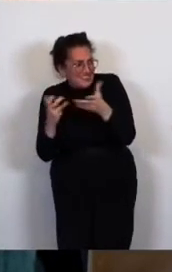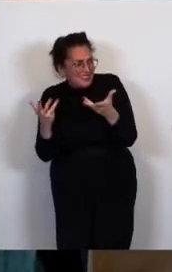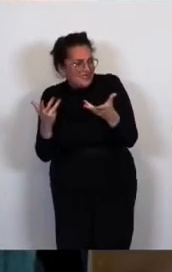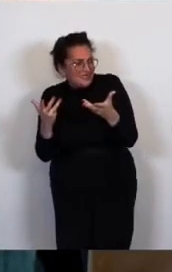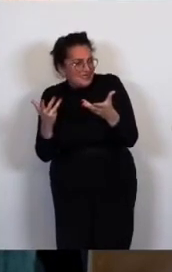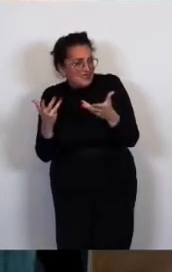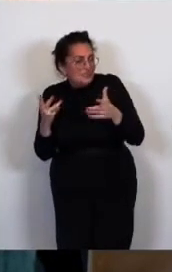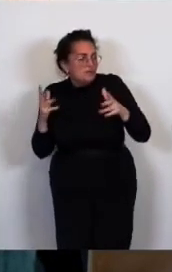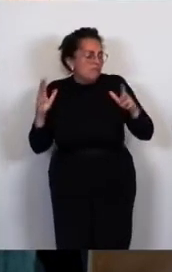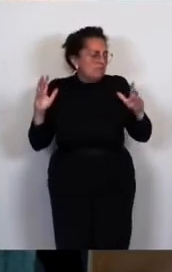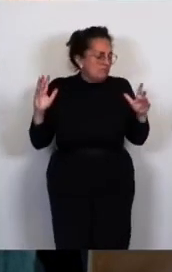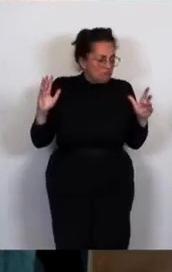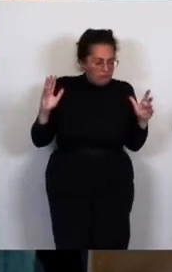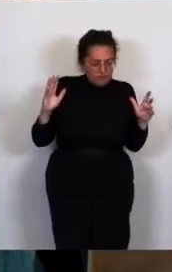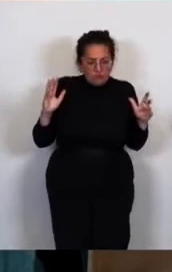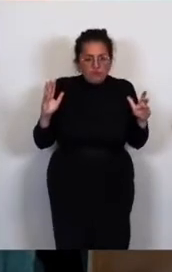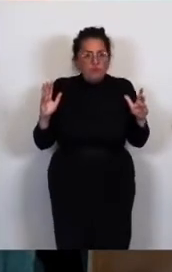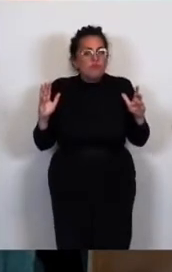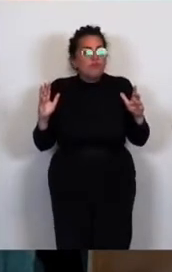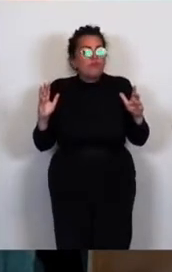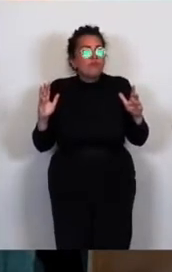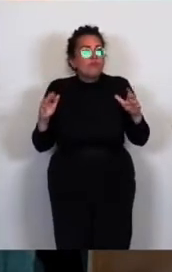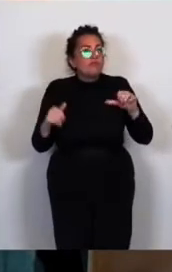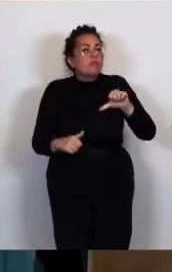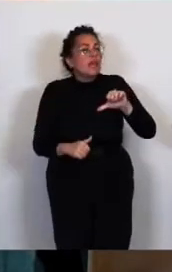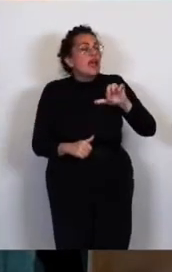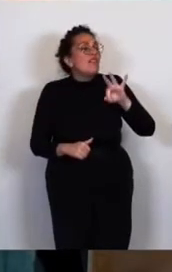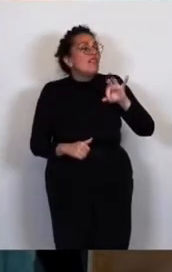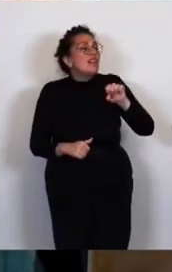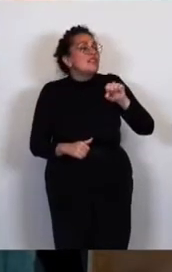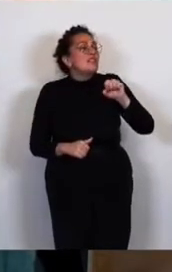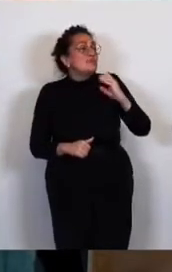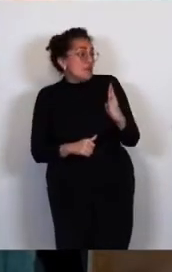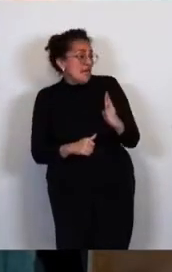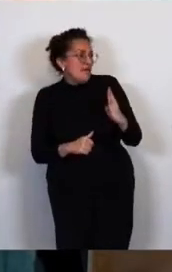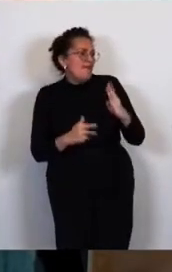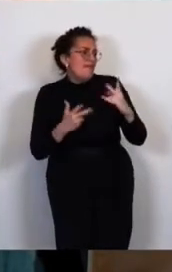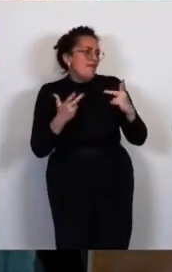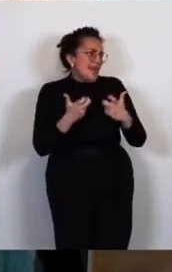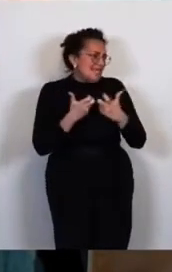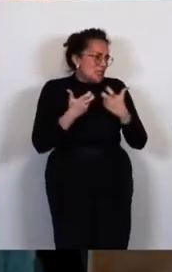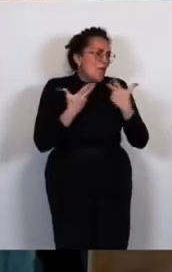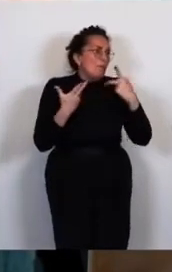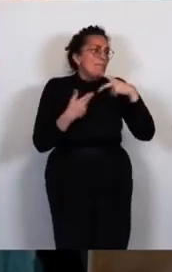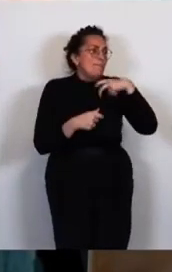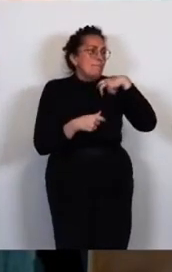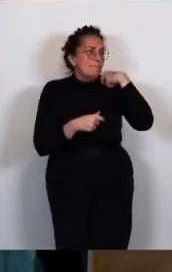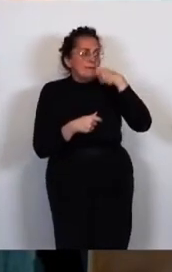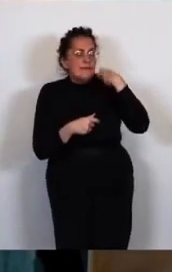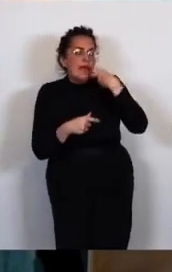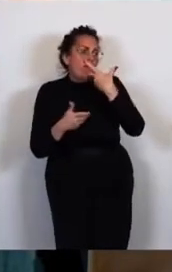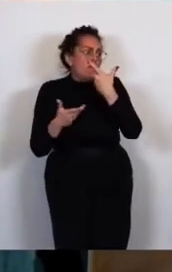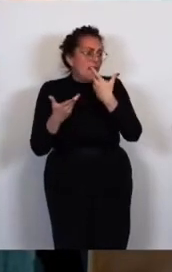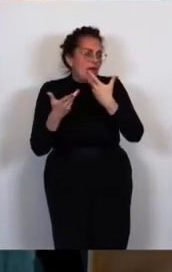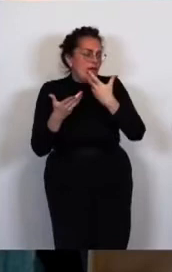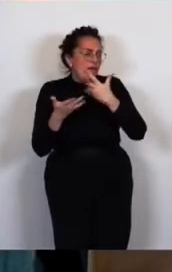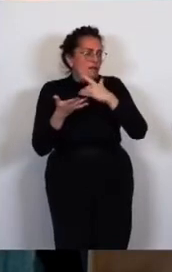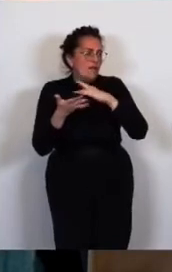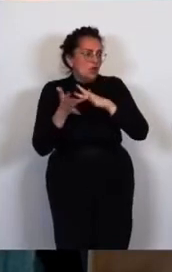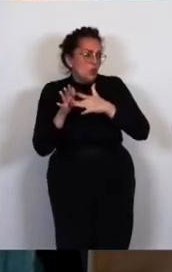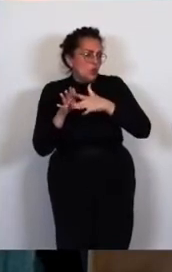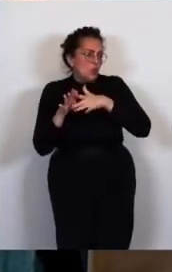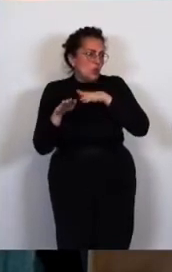oui, la résorption des AFSB, des bouchons ferroviaires, est indispensable et c'est ce à quoi nous